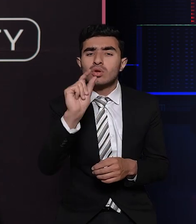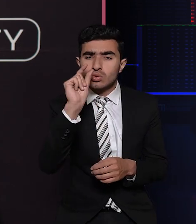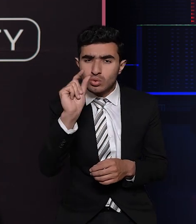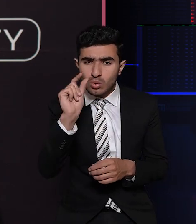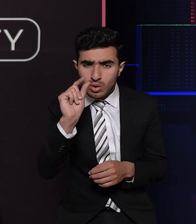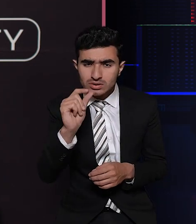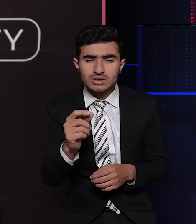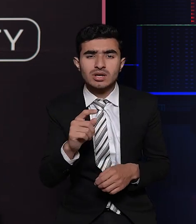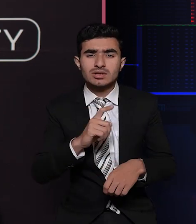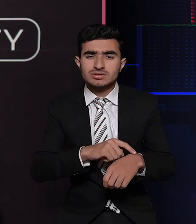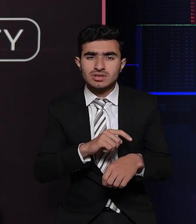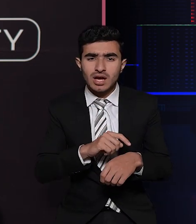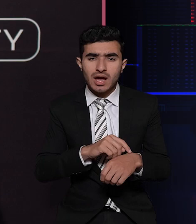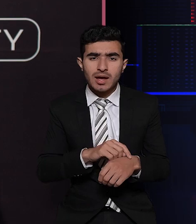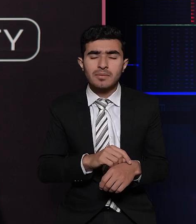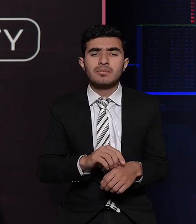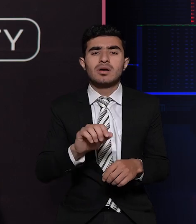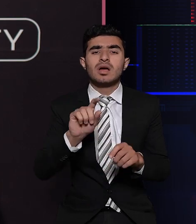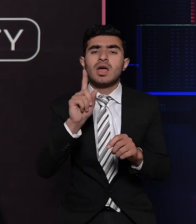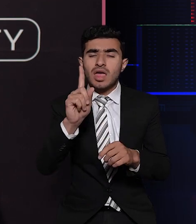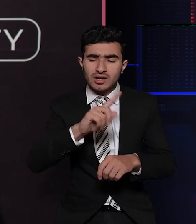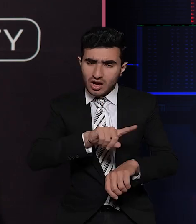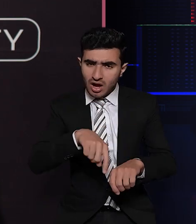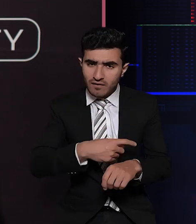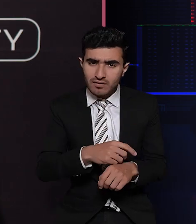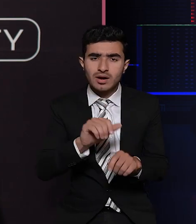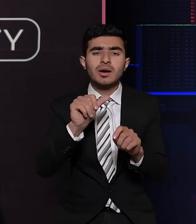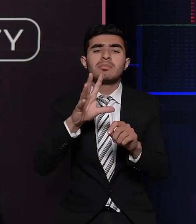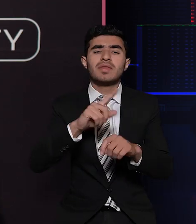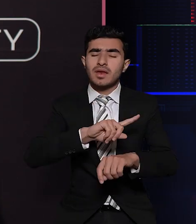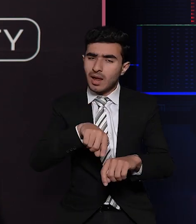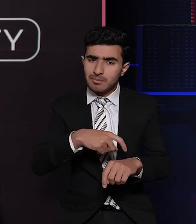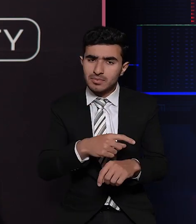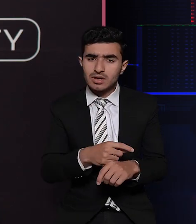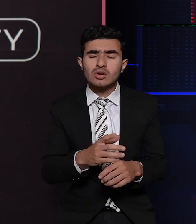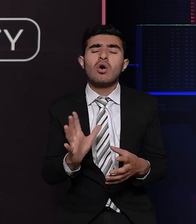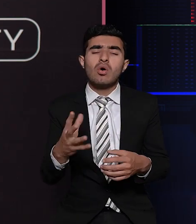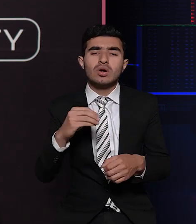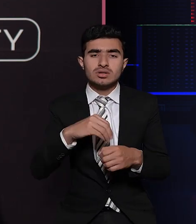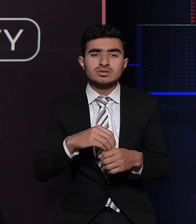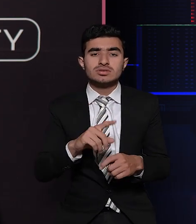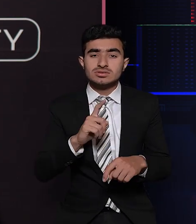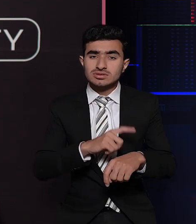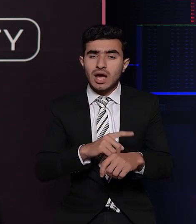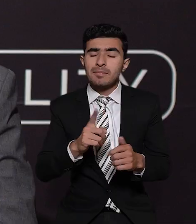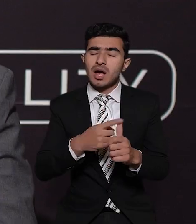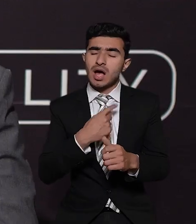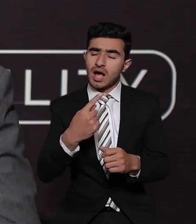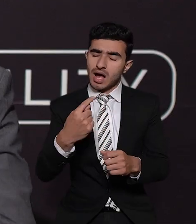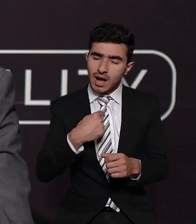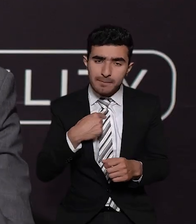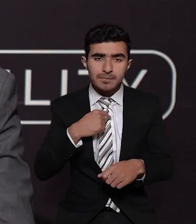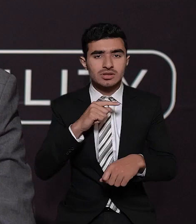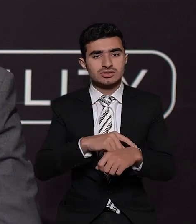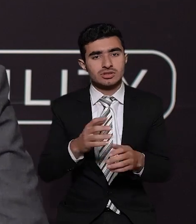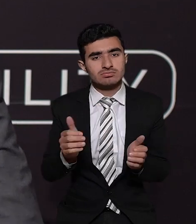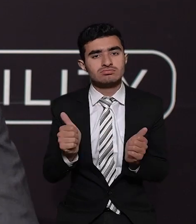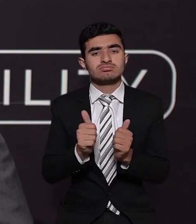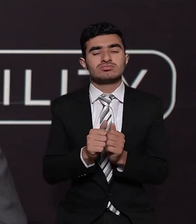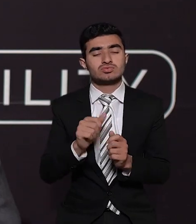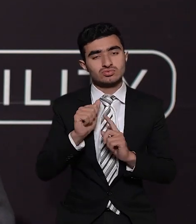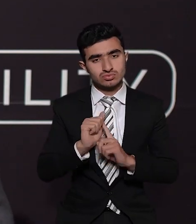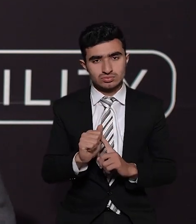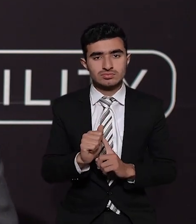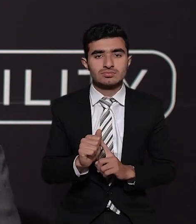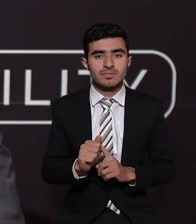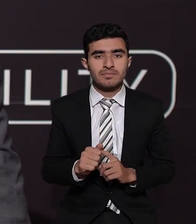آدھ گھنٹہ، پون گھنٹہ، 15 منٹ، جتنا بھی ہو، اپنے لیے وقت ضرور نکالیں۔ اگر آپ